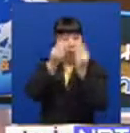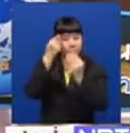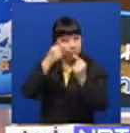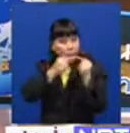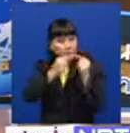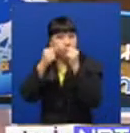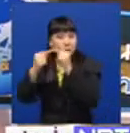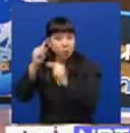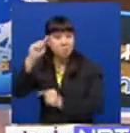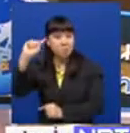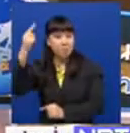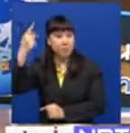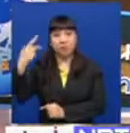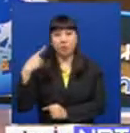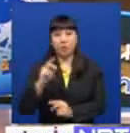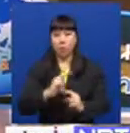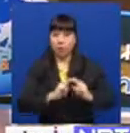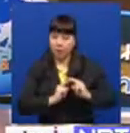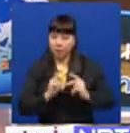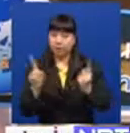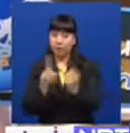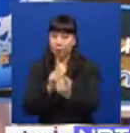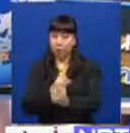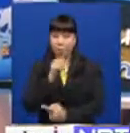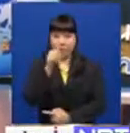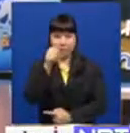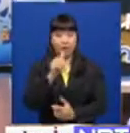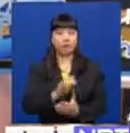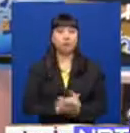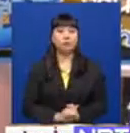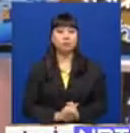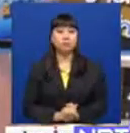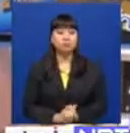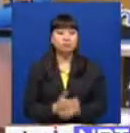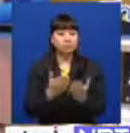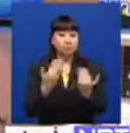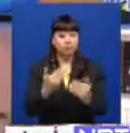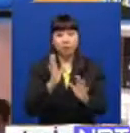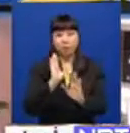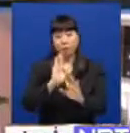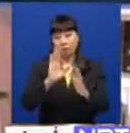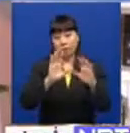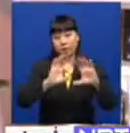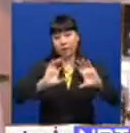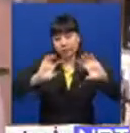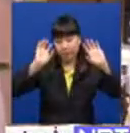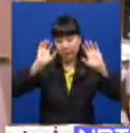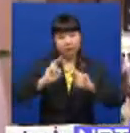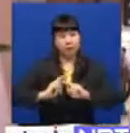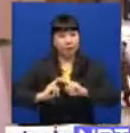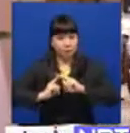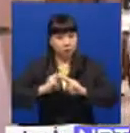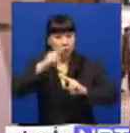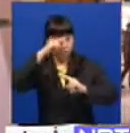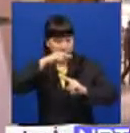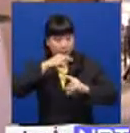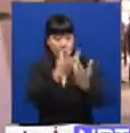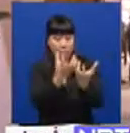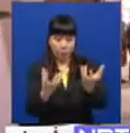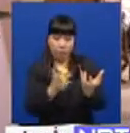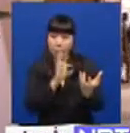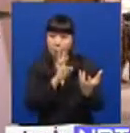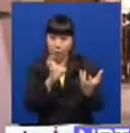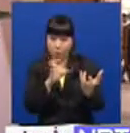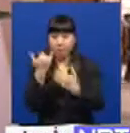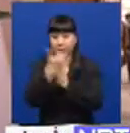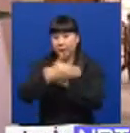ในเชิงสร้างสรรค์ให้เกิดประโยชน์ต่อตนเองและสังคมอย่างเป็นรูปประธรรมซึ่งมีผลงานจากทั้งภาพตามเอกชนดีกว่า 600ผลงานและ